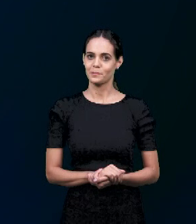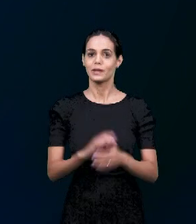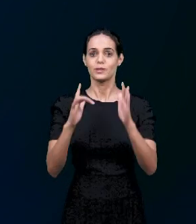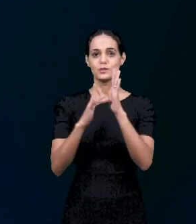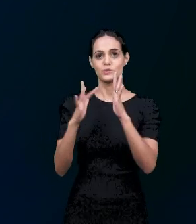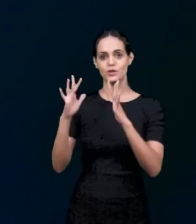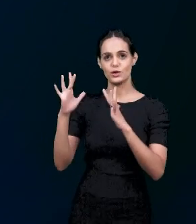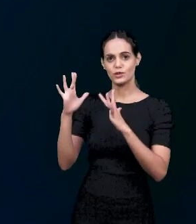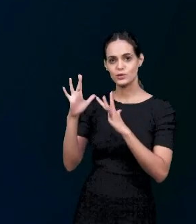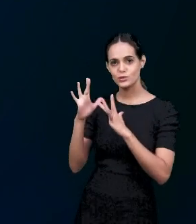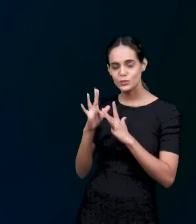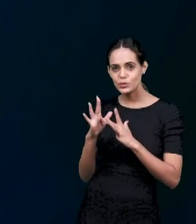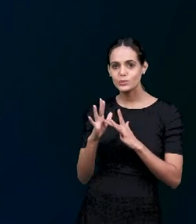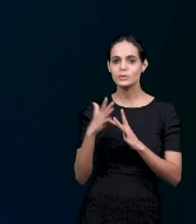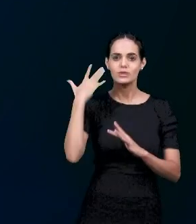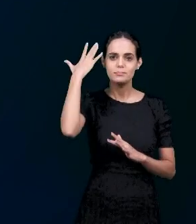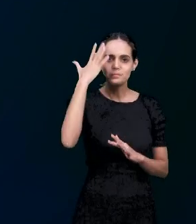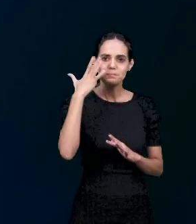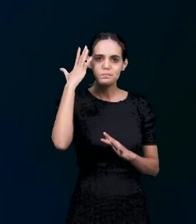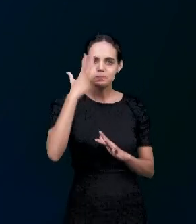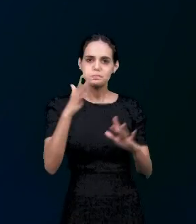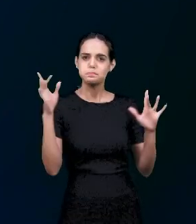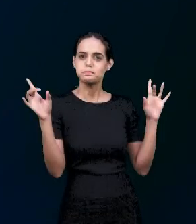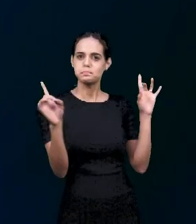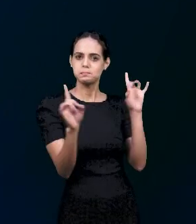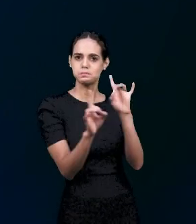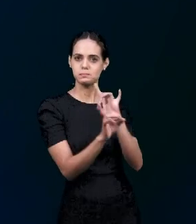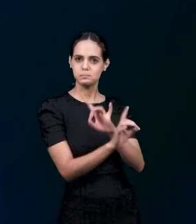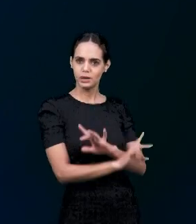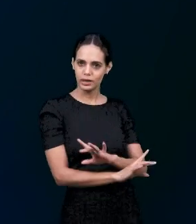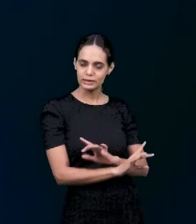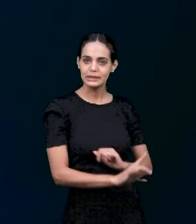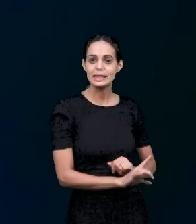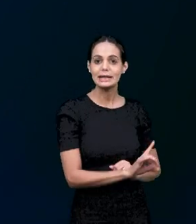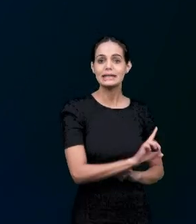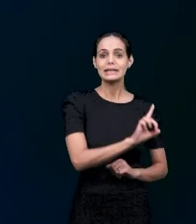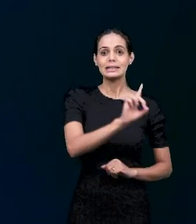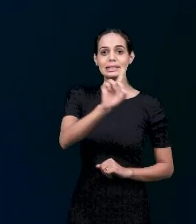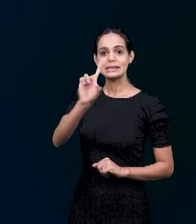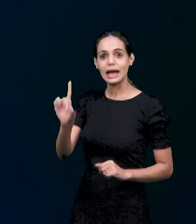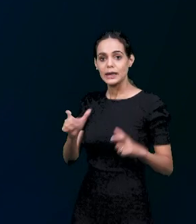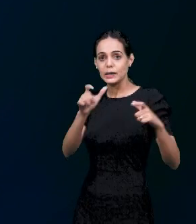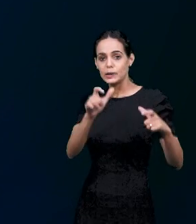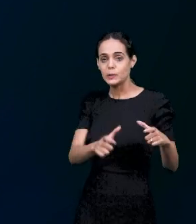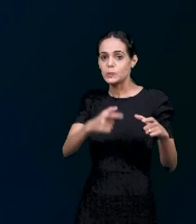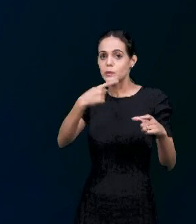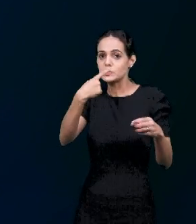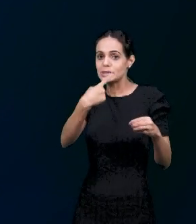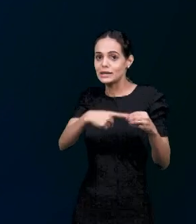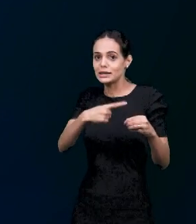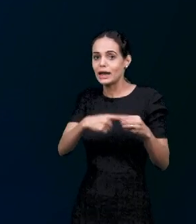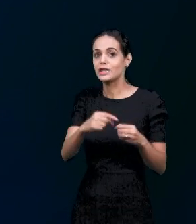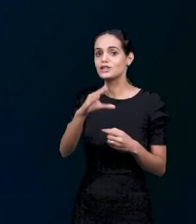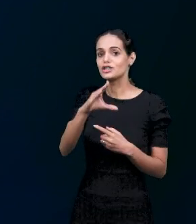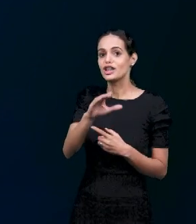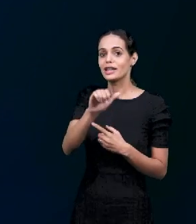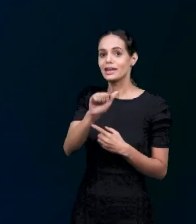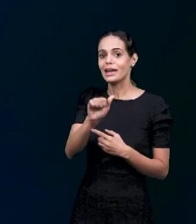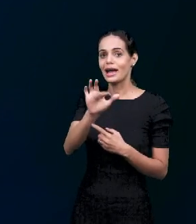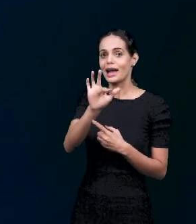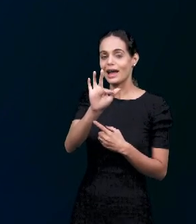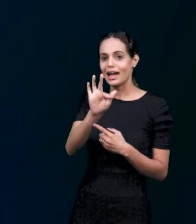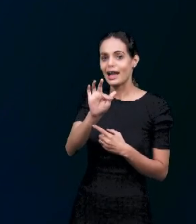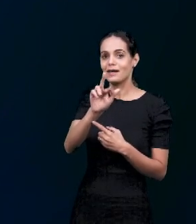Ainsi qu'il a conclu ces paroles, Jésus, en sortant de la ville appelée